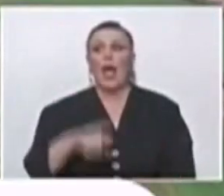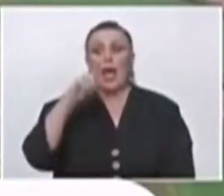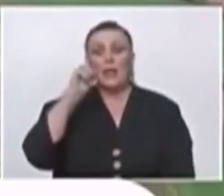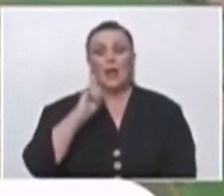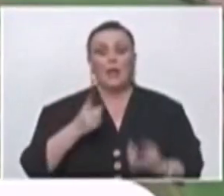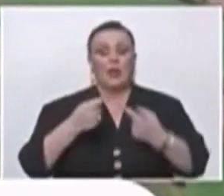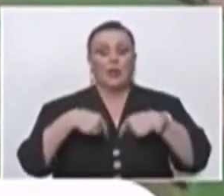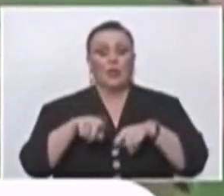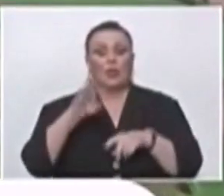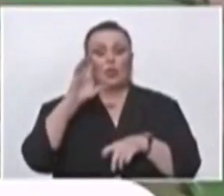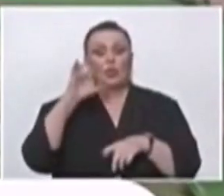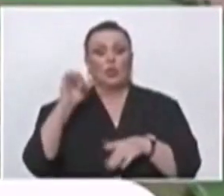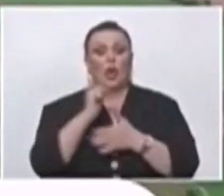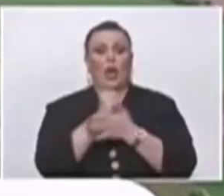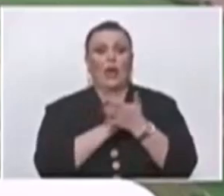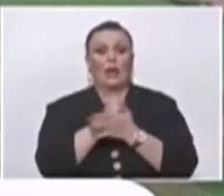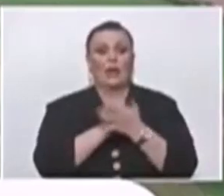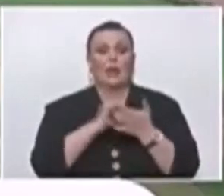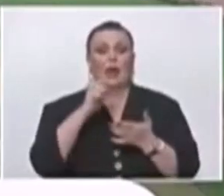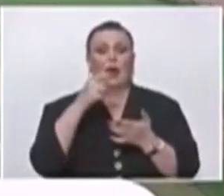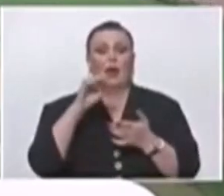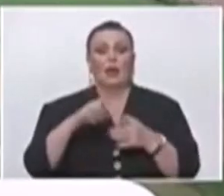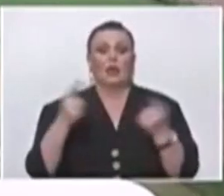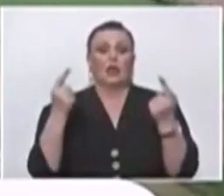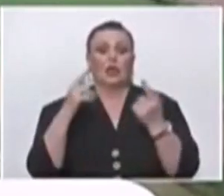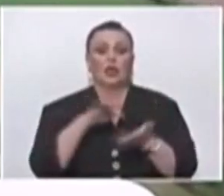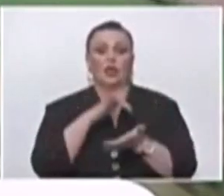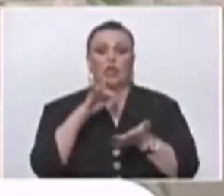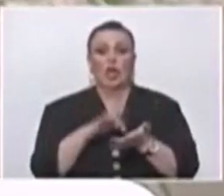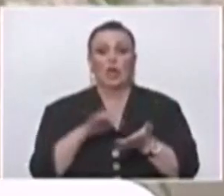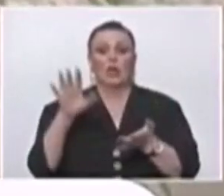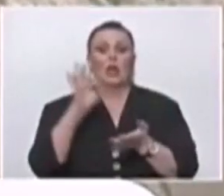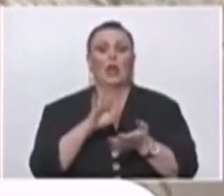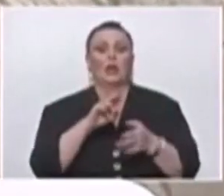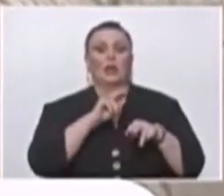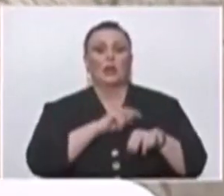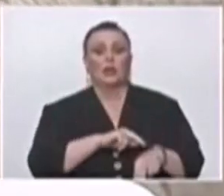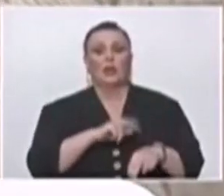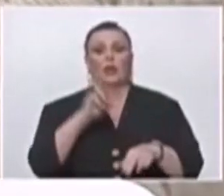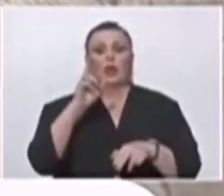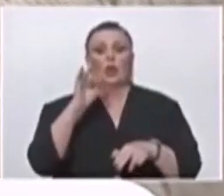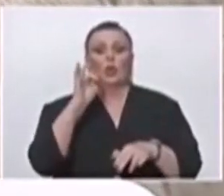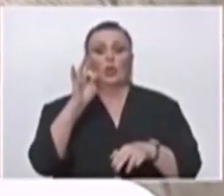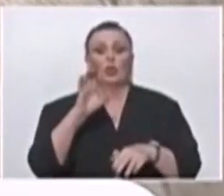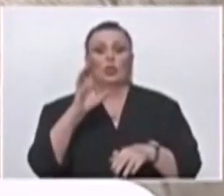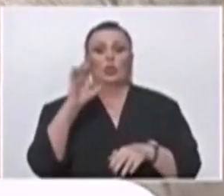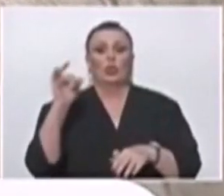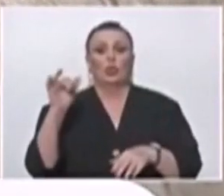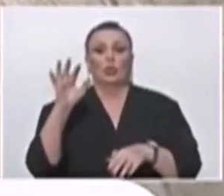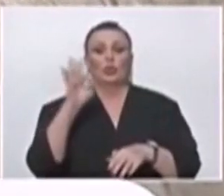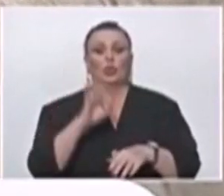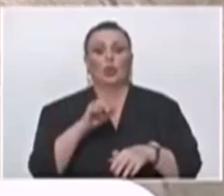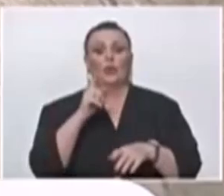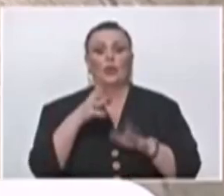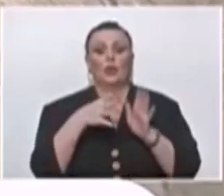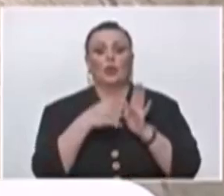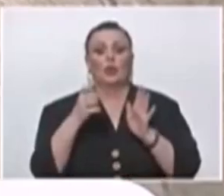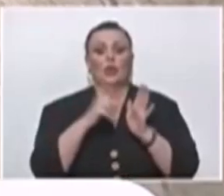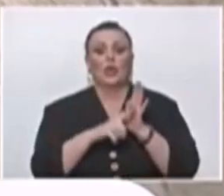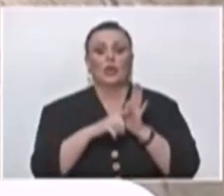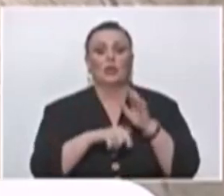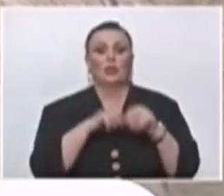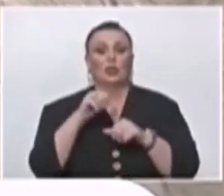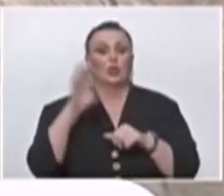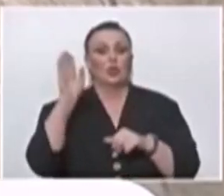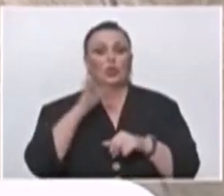Azərbaycan Dövlət Su Ehtiyatları Agentliyinin İri Şəhərlərin Birləşmiş Su Təchizatı Xidməti Kür Su Təchizatı İdarəsi 1970-ci ildən içməli